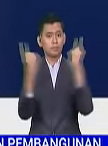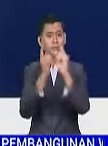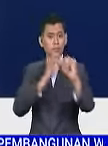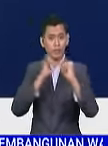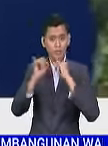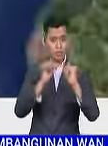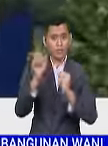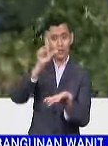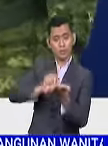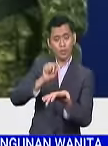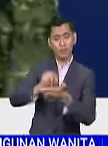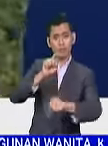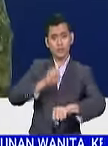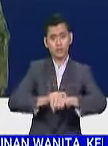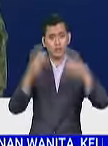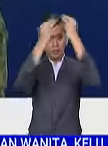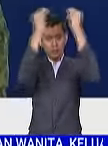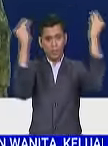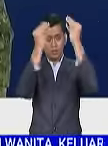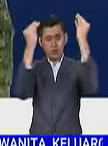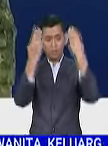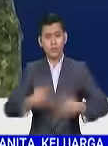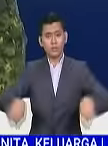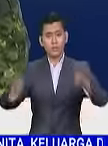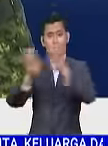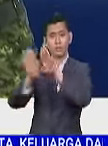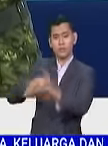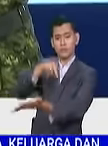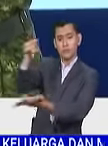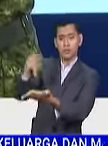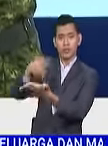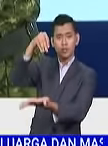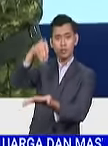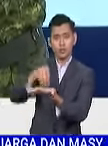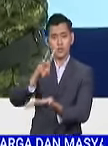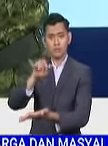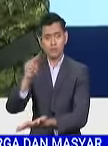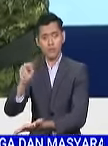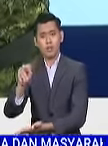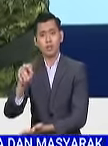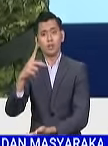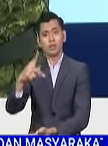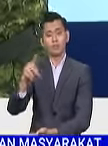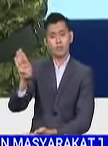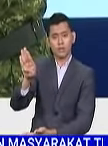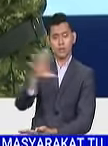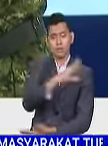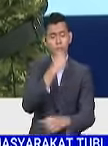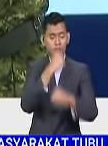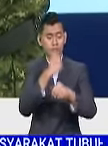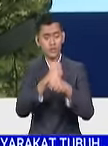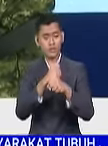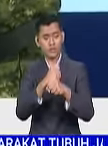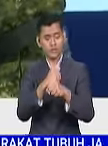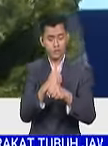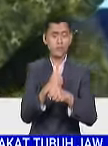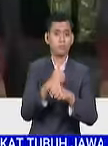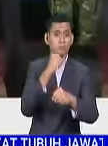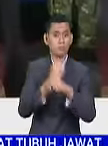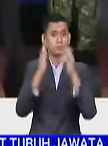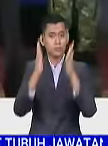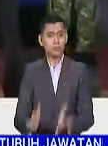majlis penutupan PPV Wisma Wanita Kota Kinabalu. Petugas PPV berkenaan sempat mengimbas pengalaman